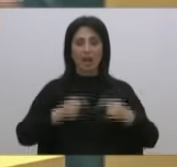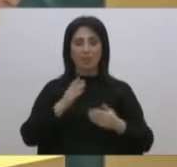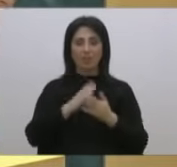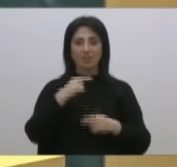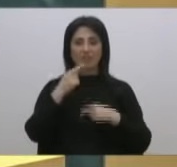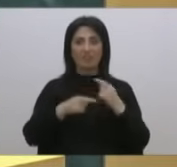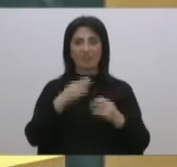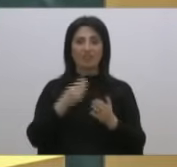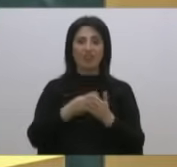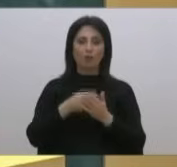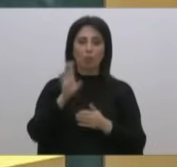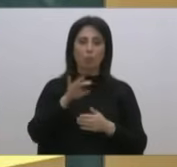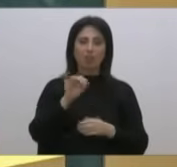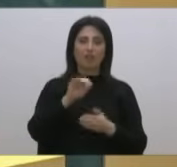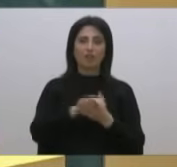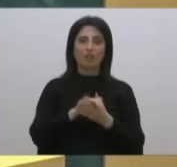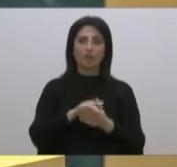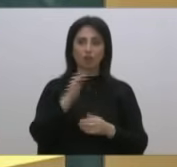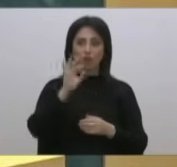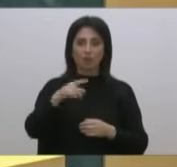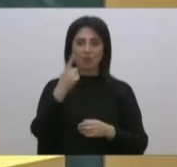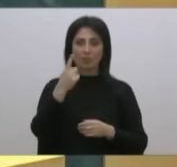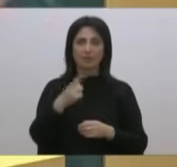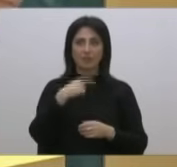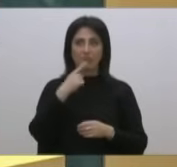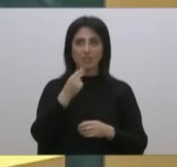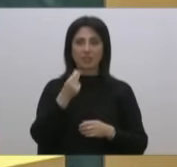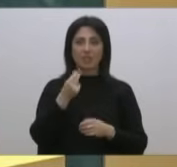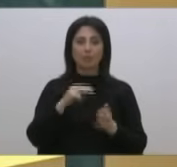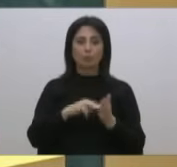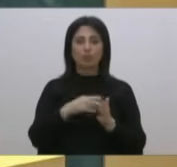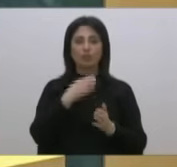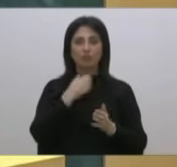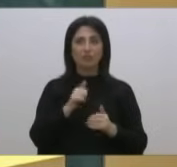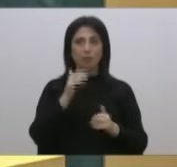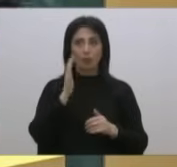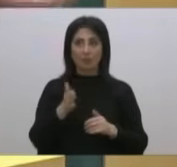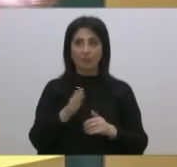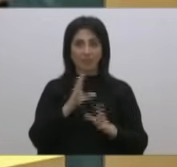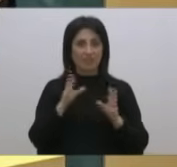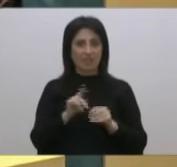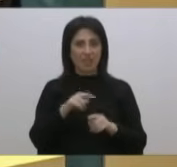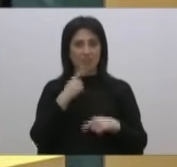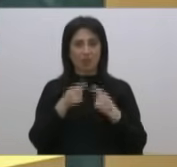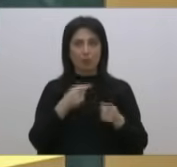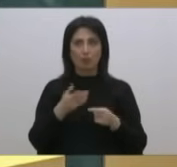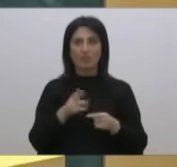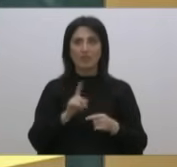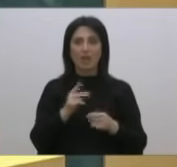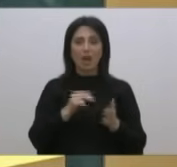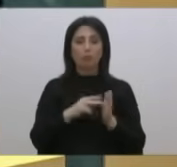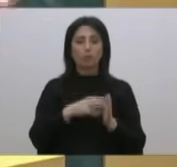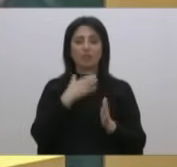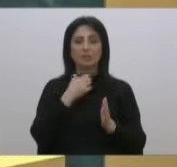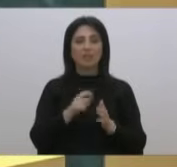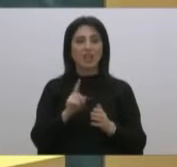გვაქვს საუბარი სავალუტო ფონდთან ევროკავშირთან, 0.1%-ზე ვამოთ ბიუჯეტის დეფიციტზე და როგორ იქნება. საერთოდ რაზეა საუბარი, ან რა